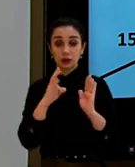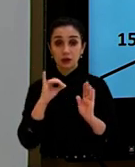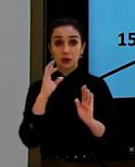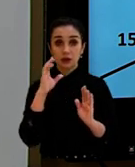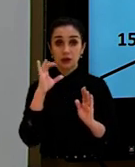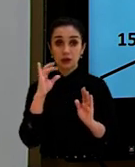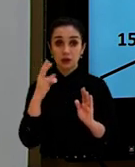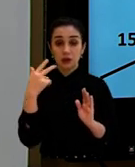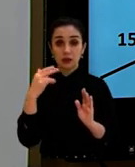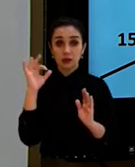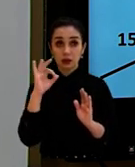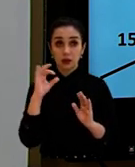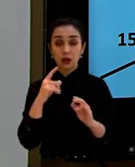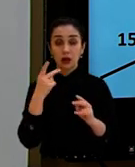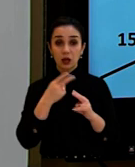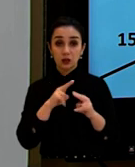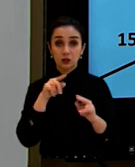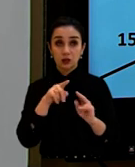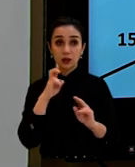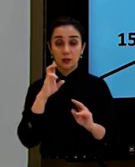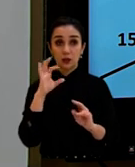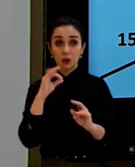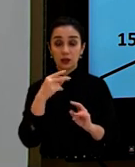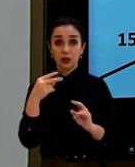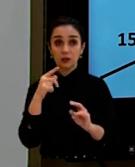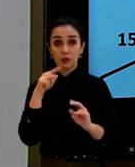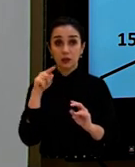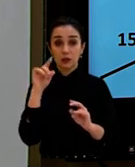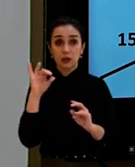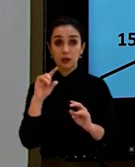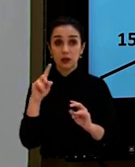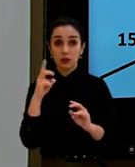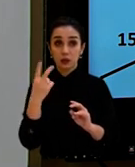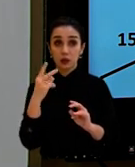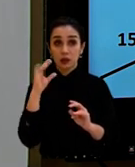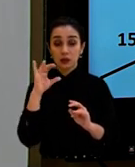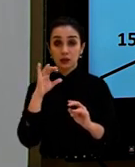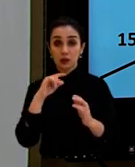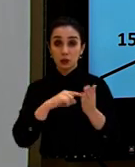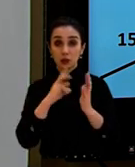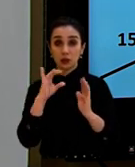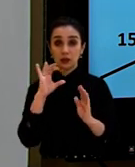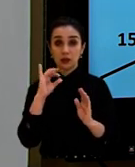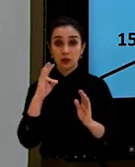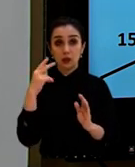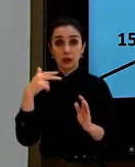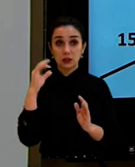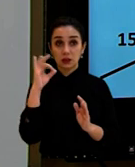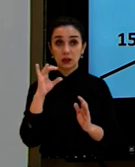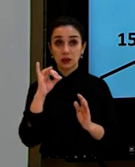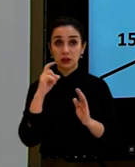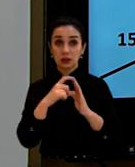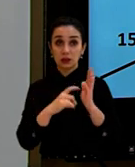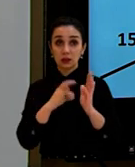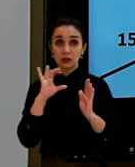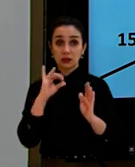синус 30 градуса. Отсюда БО равно корень из двух умноженное на синус 30 градуса и